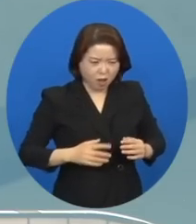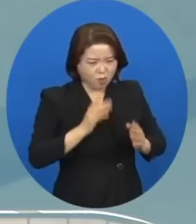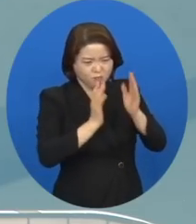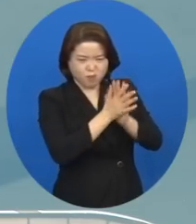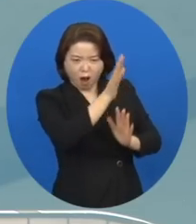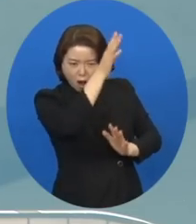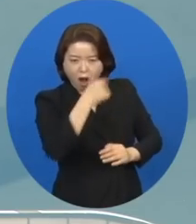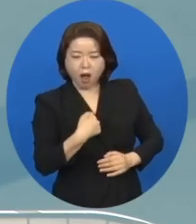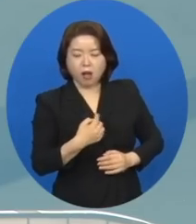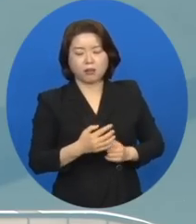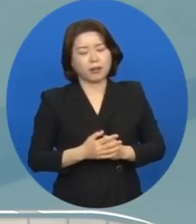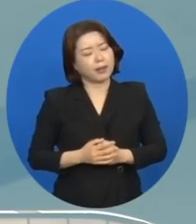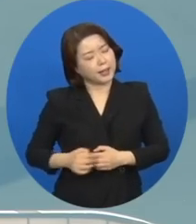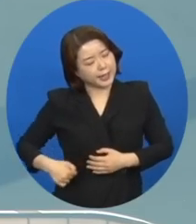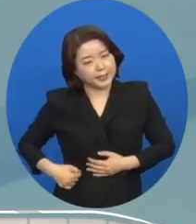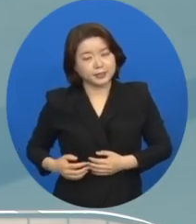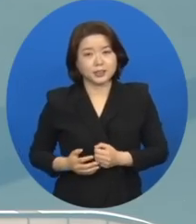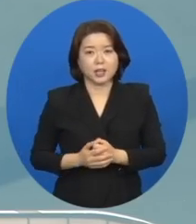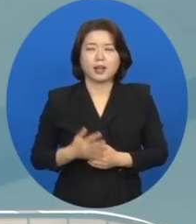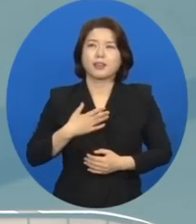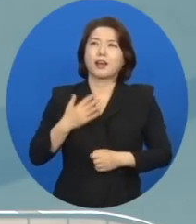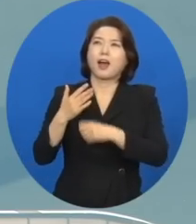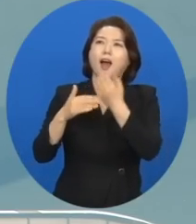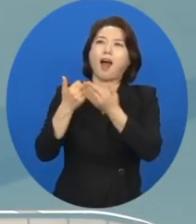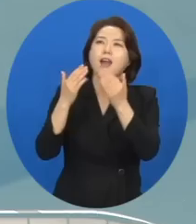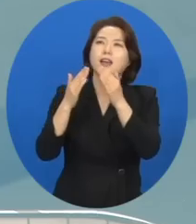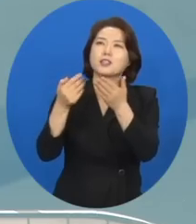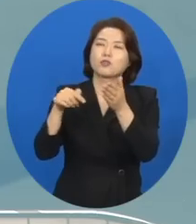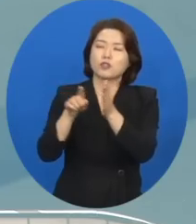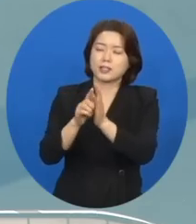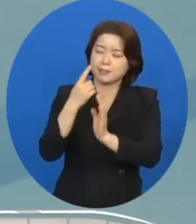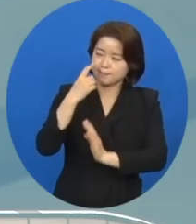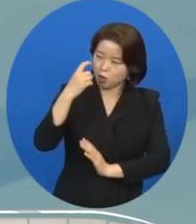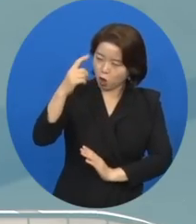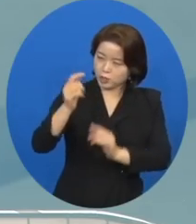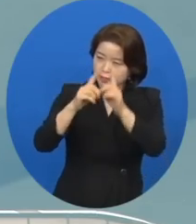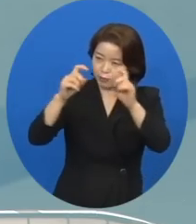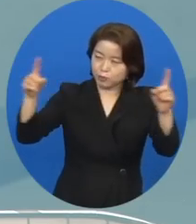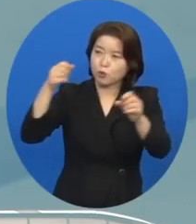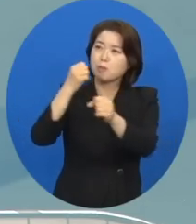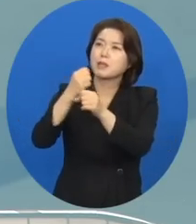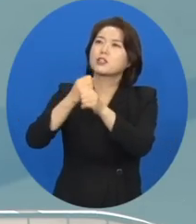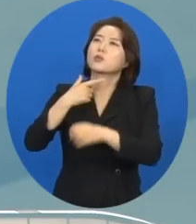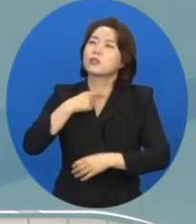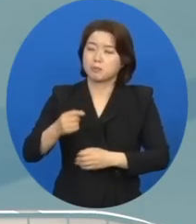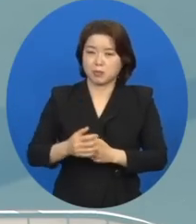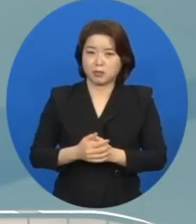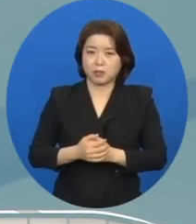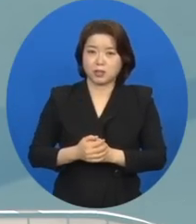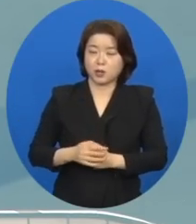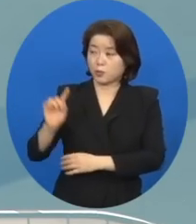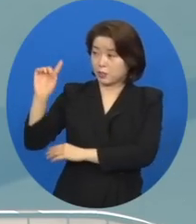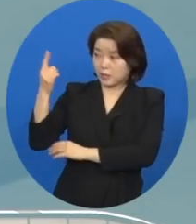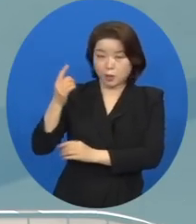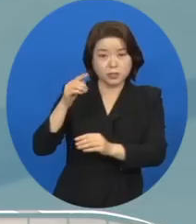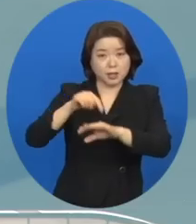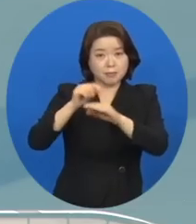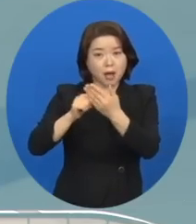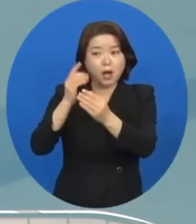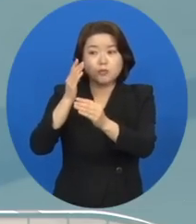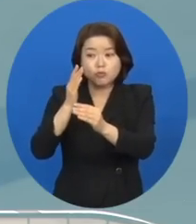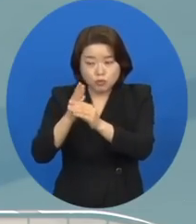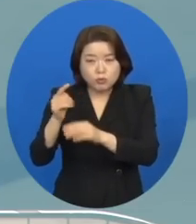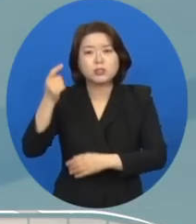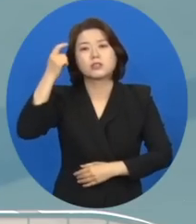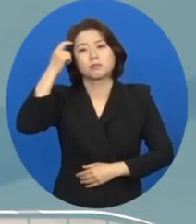하나님을 위해서 성전을, 멋진 집을 짓겠습니다. 하나님이 그 다윗의 중심을 보셨어요. 너가